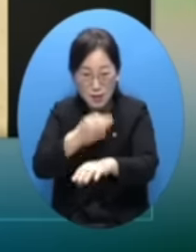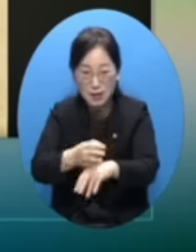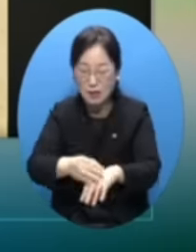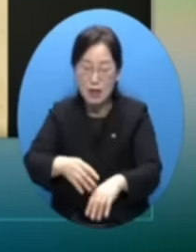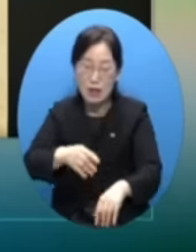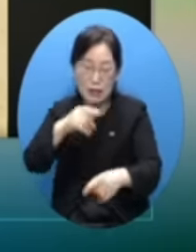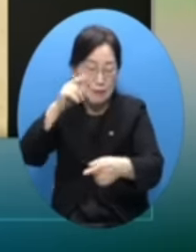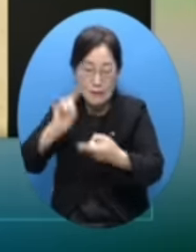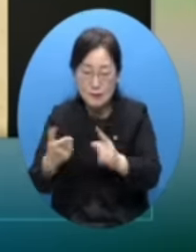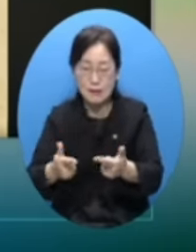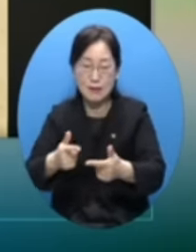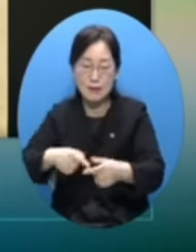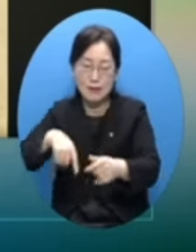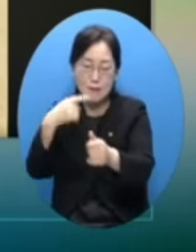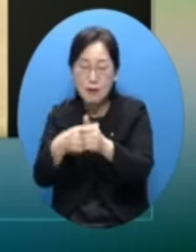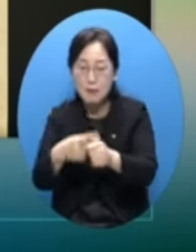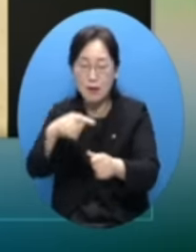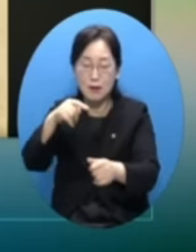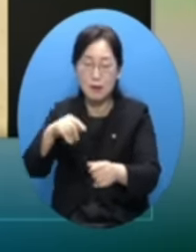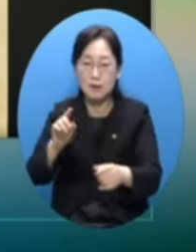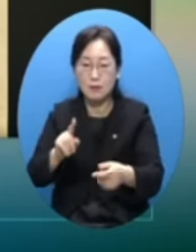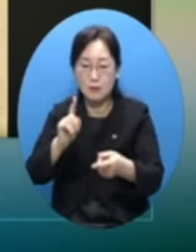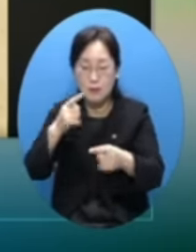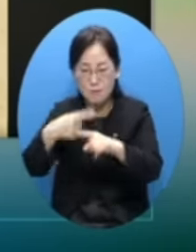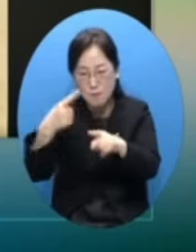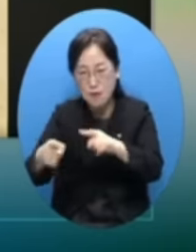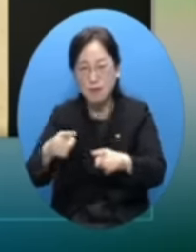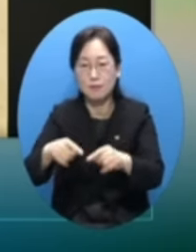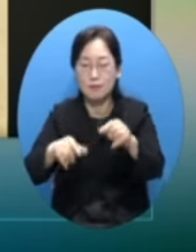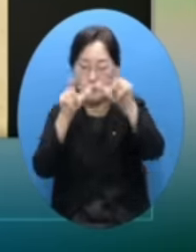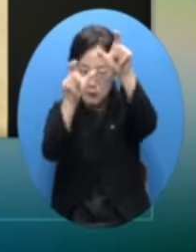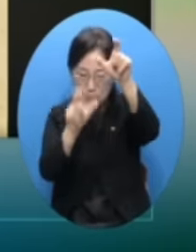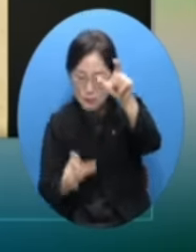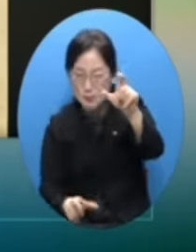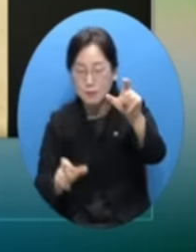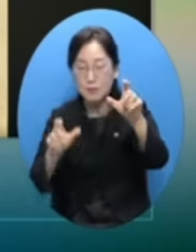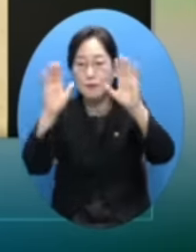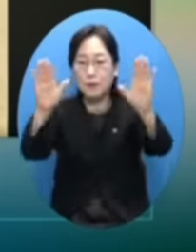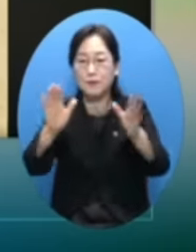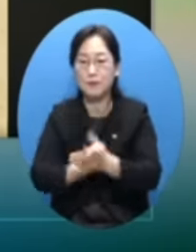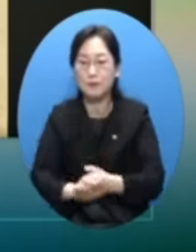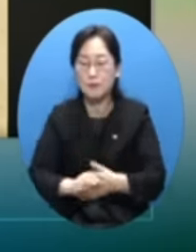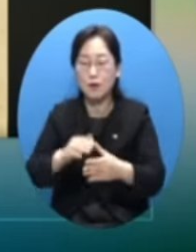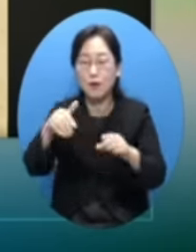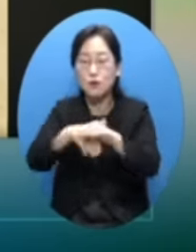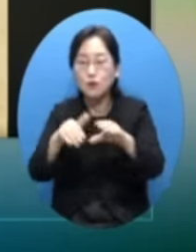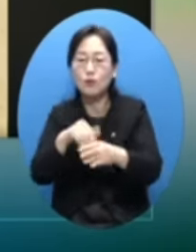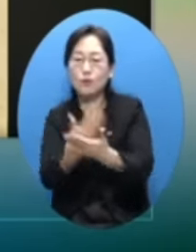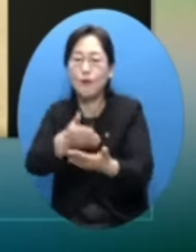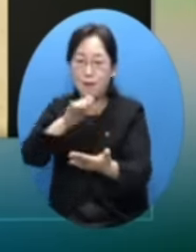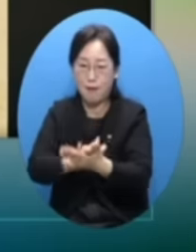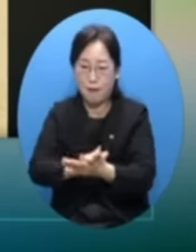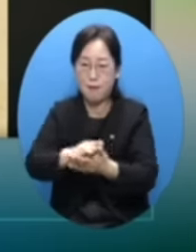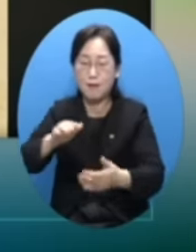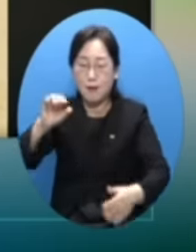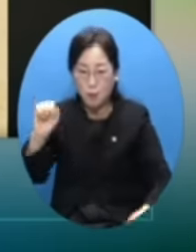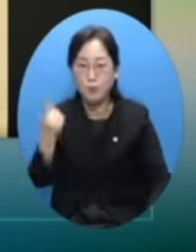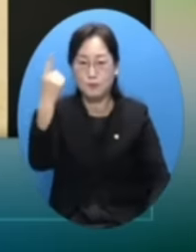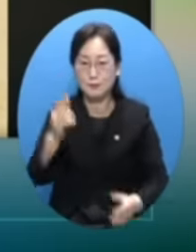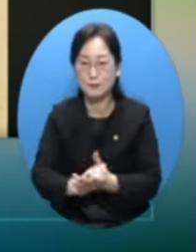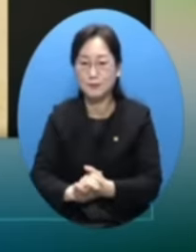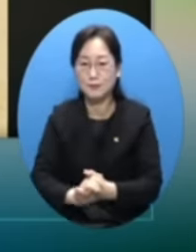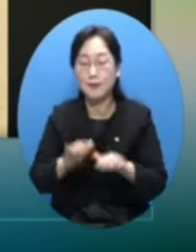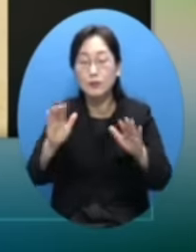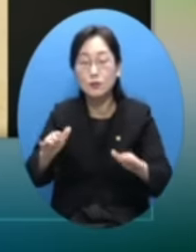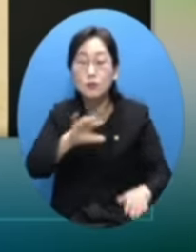뭐 캐톨릭이 발칵 뒤집히면서 종교개혁이 일어나가지고, 이를 계기로 해서 유럽 각 지역에 이 종교개혁이 일어나는데,